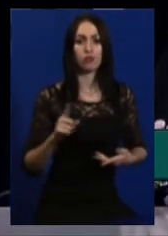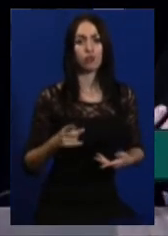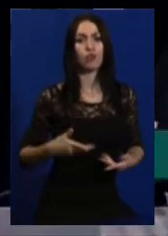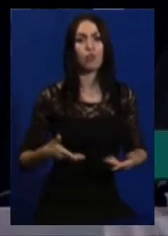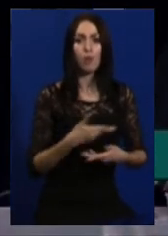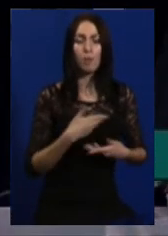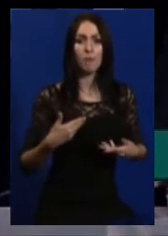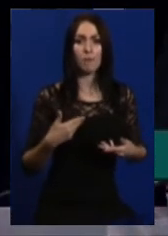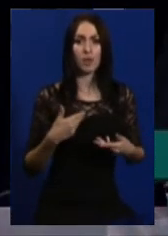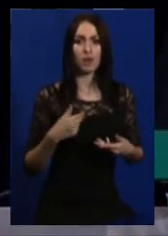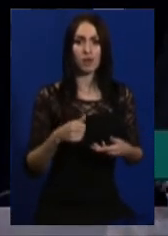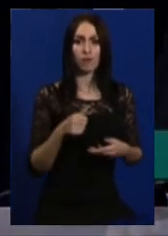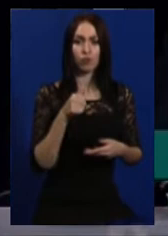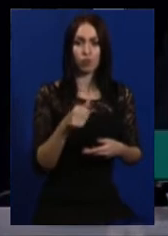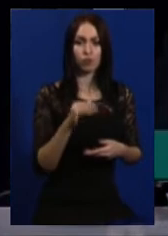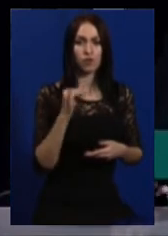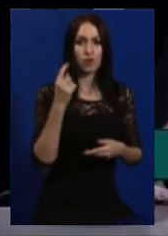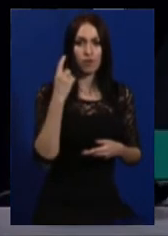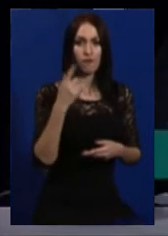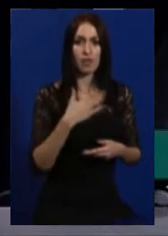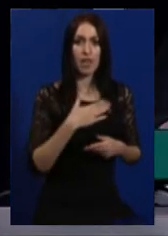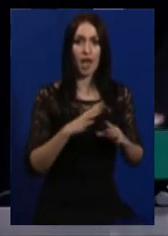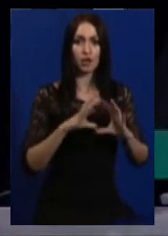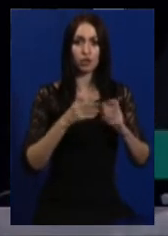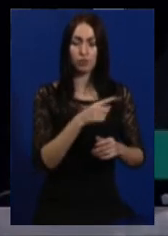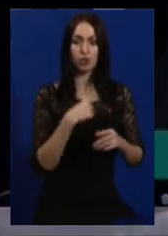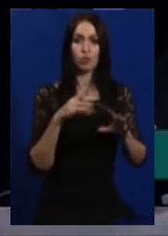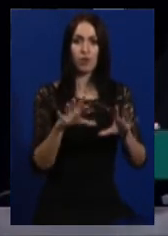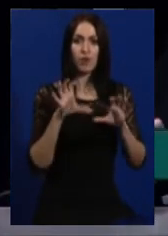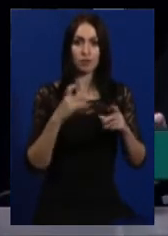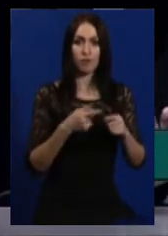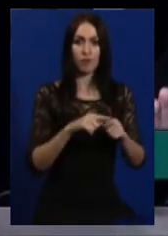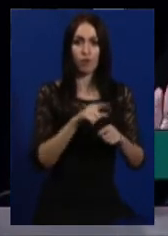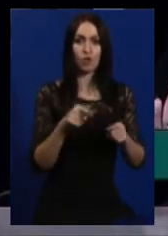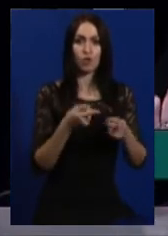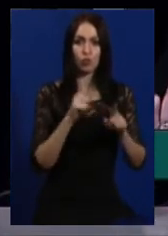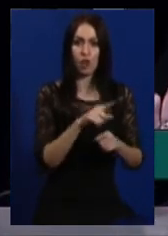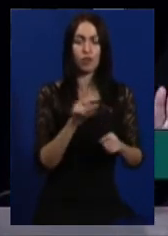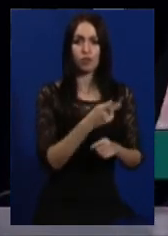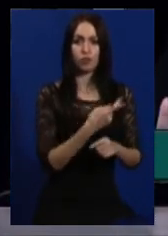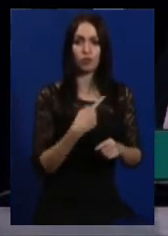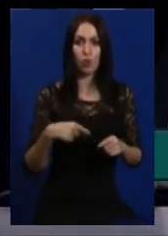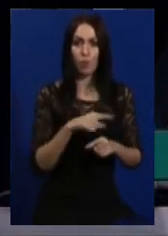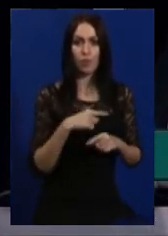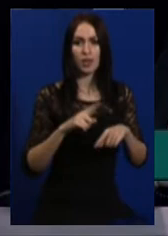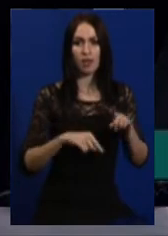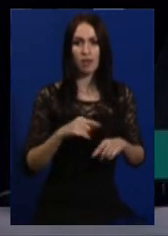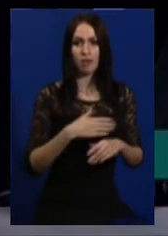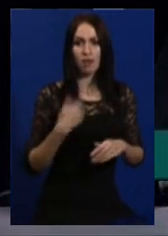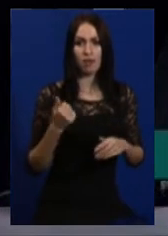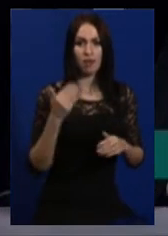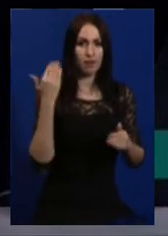включили вот наш мир ту реальность которую мы иногда не хотел включать